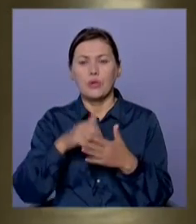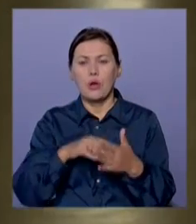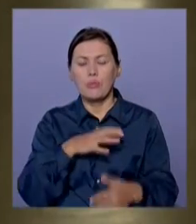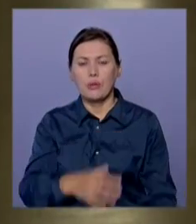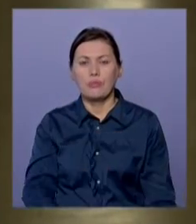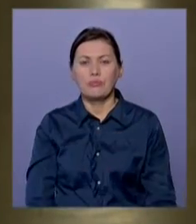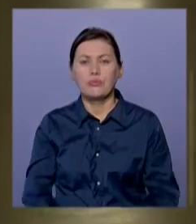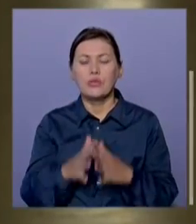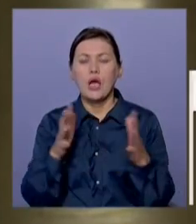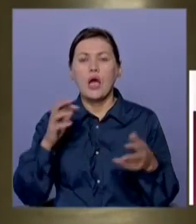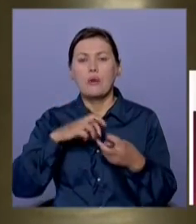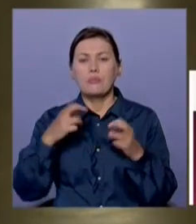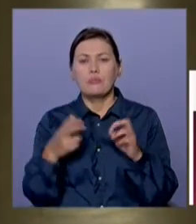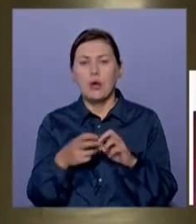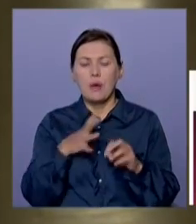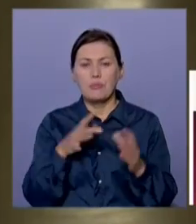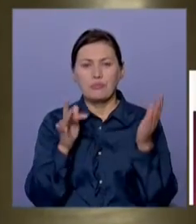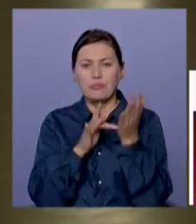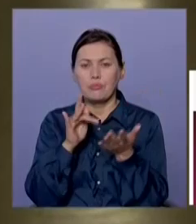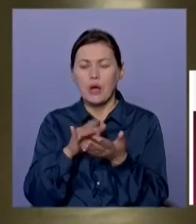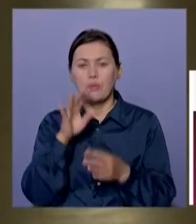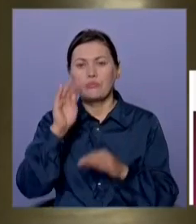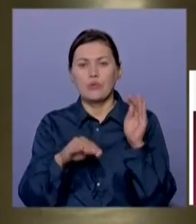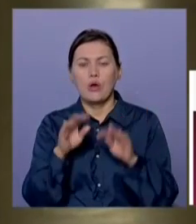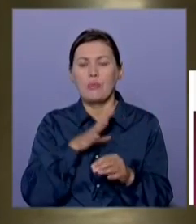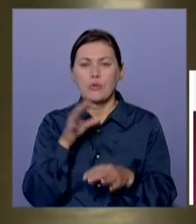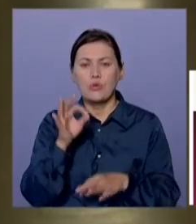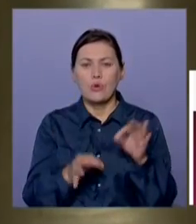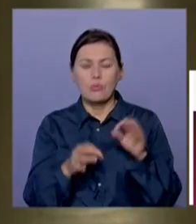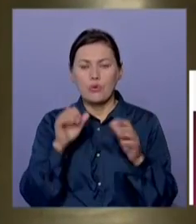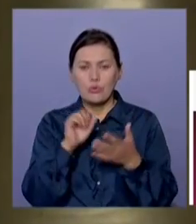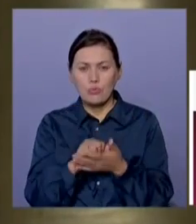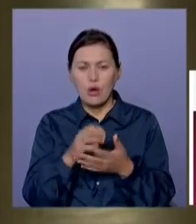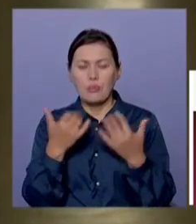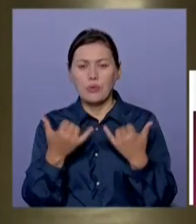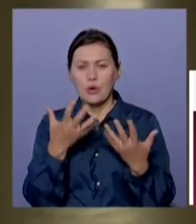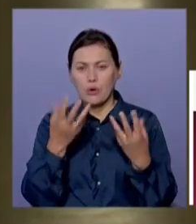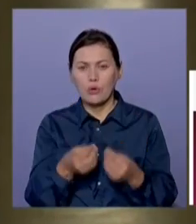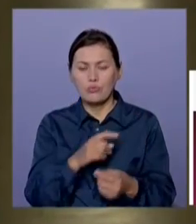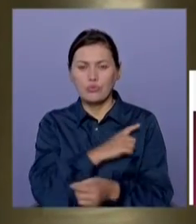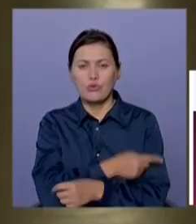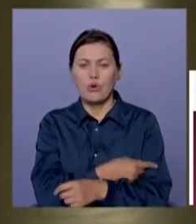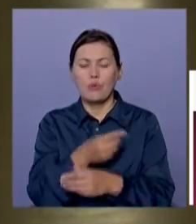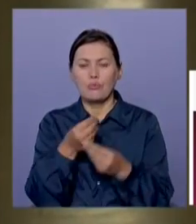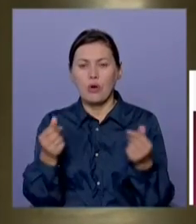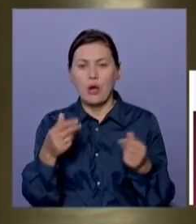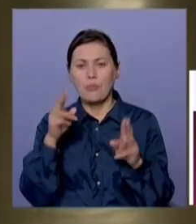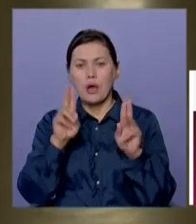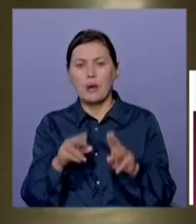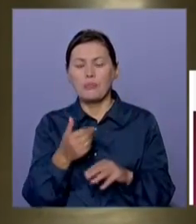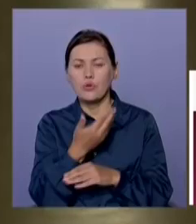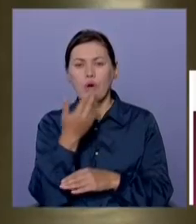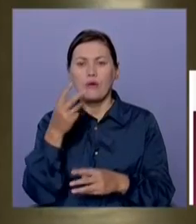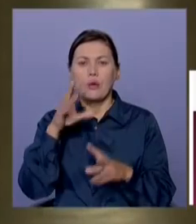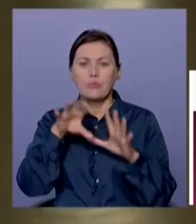Основная проблема. Негізгі проблема қаланы абаттандыруға қатысты нормативті құжаттардың бүгінгі күні күші жойылған. Осы ережелерді біз